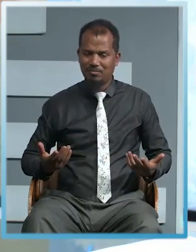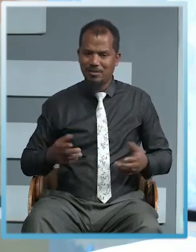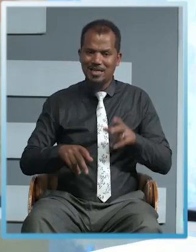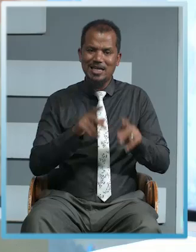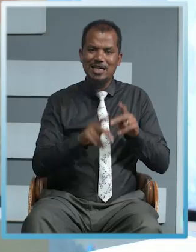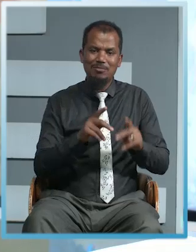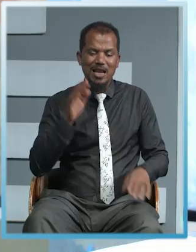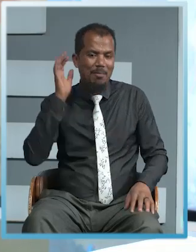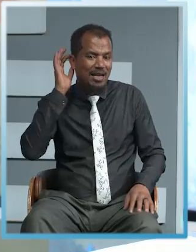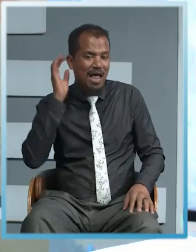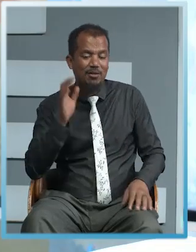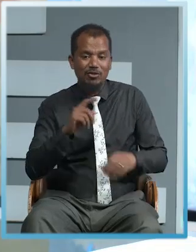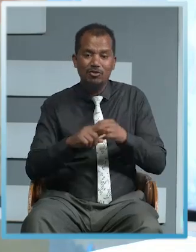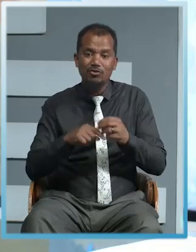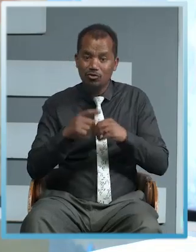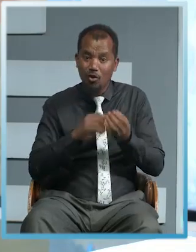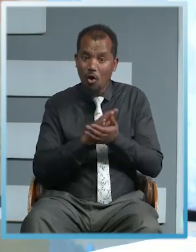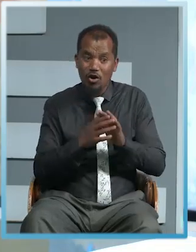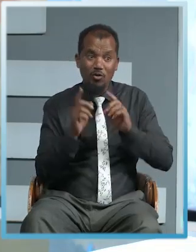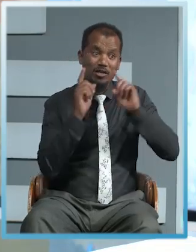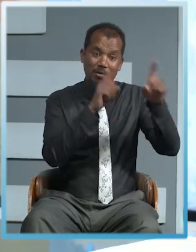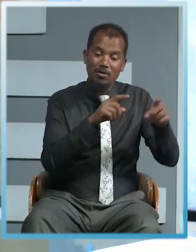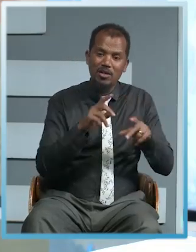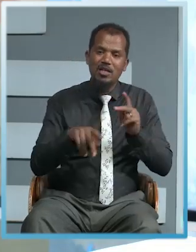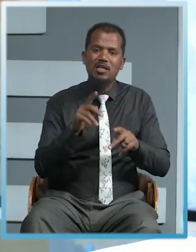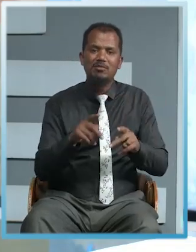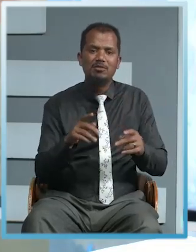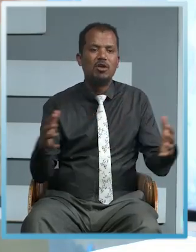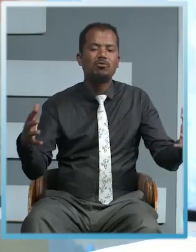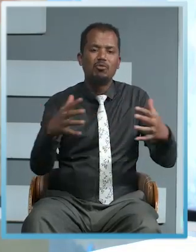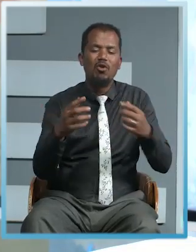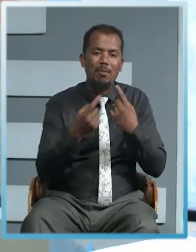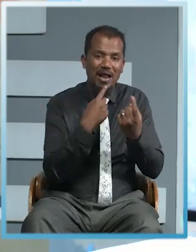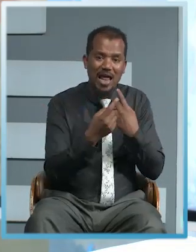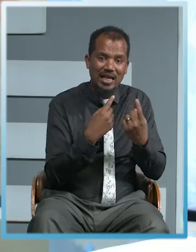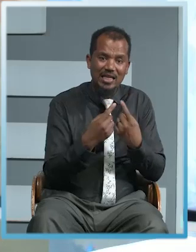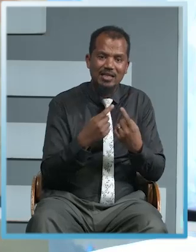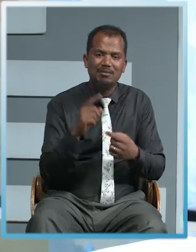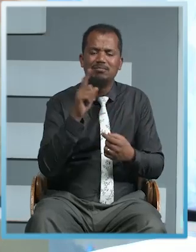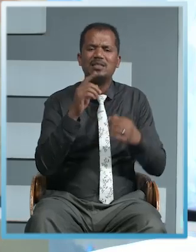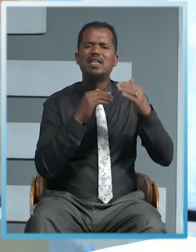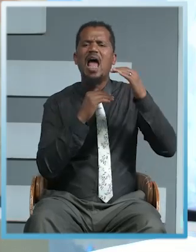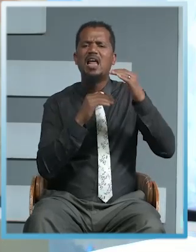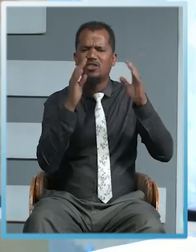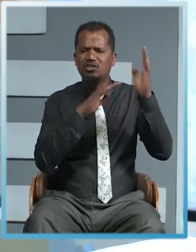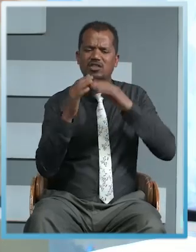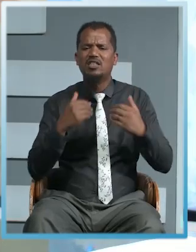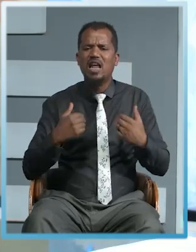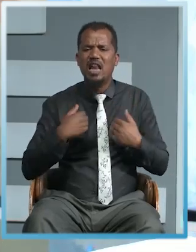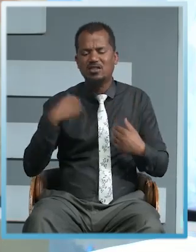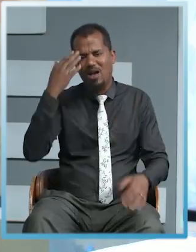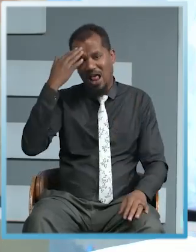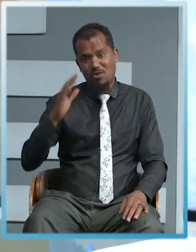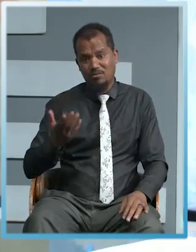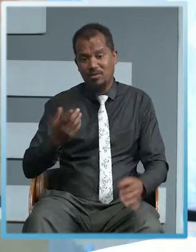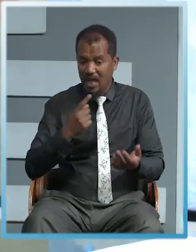ህዝብ እንደሞ ለማዳመጥ ስለሆነ ወደ አካባቢ የሚሄዱት ህዝብ ሰብሰበው ለማናገር ምናምን ምን ያህል ችግር እንዳለባቸው ምናምን